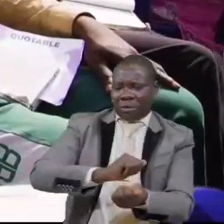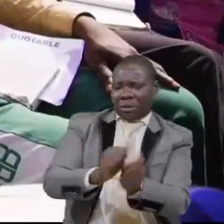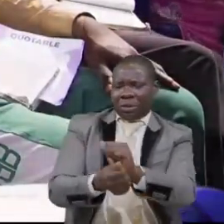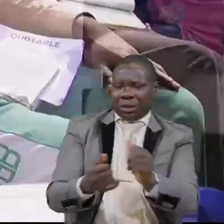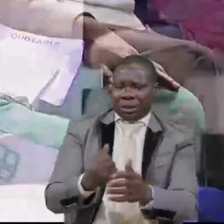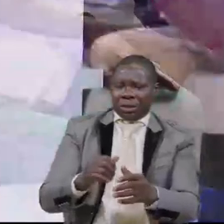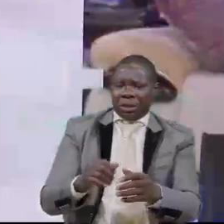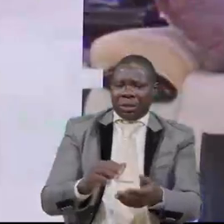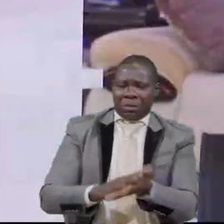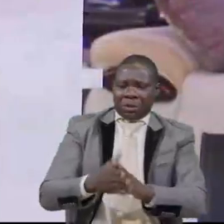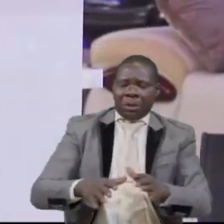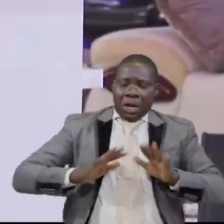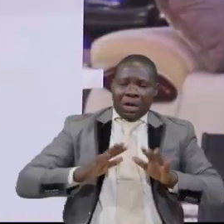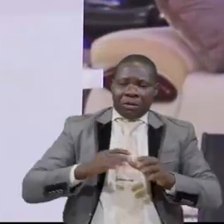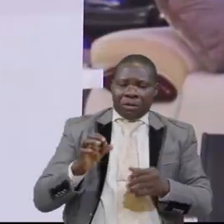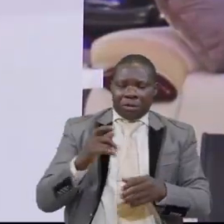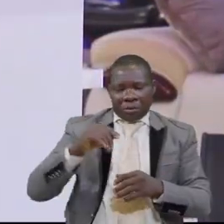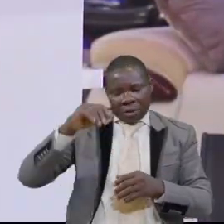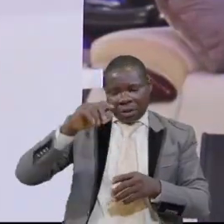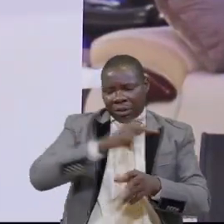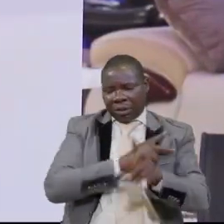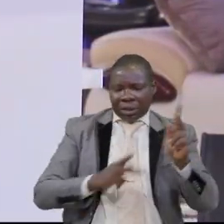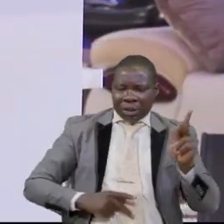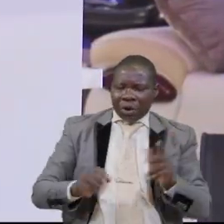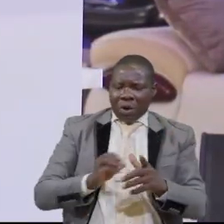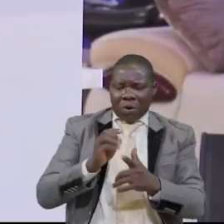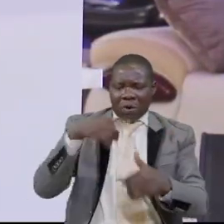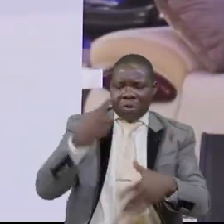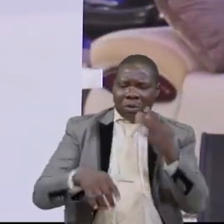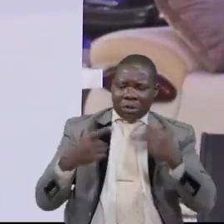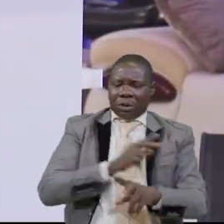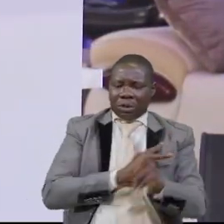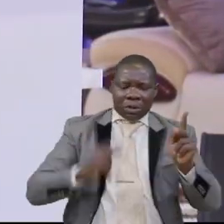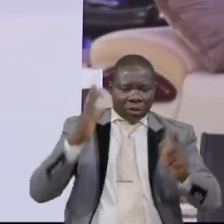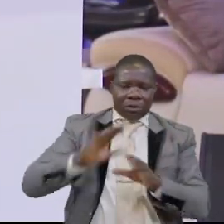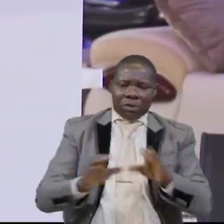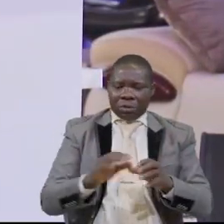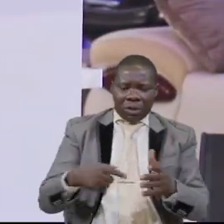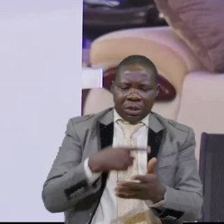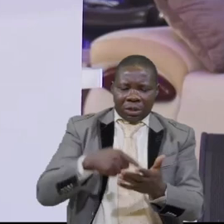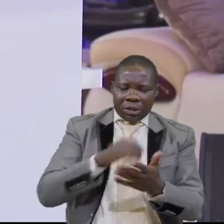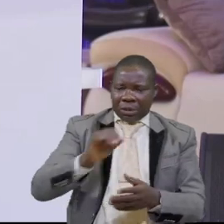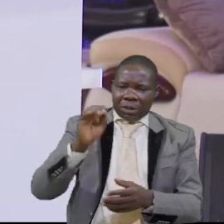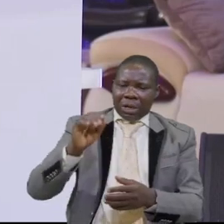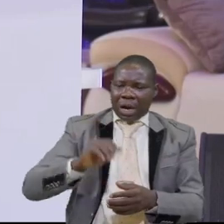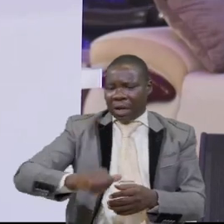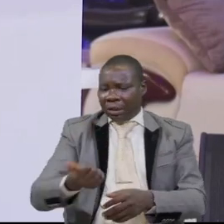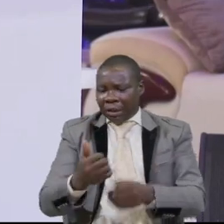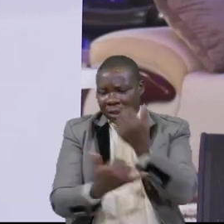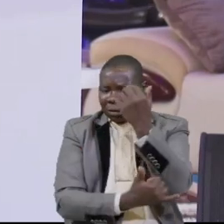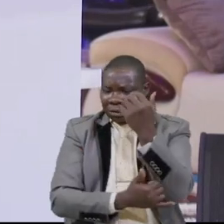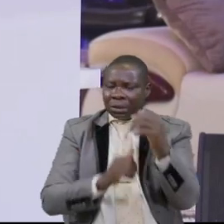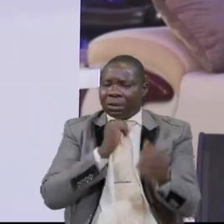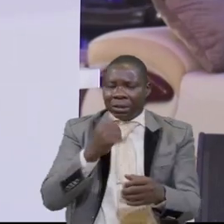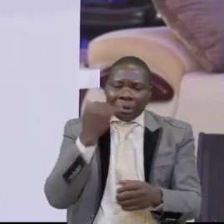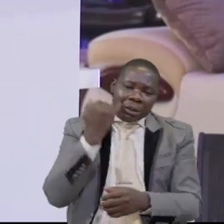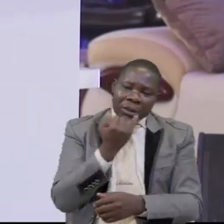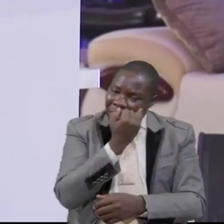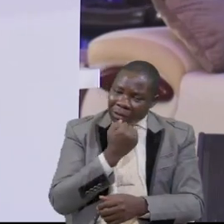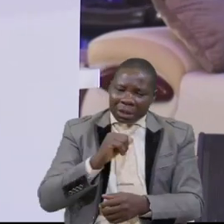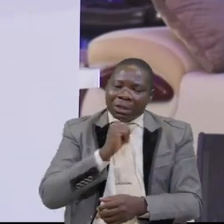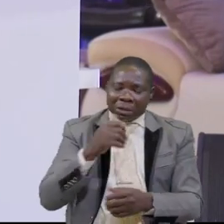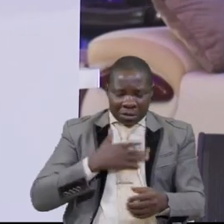eu peur de roi pour ah voilà c'est Babylone hein ah ça ce n'est pas mon pays hein ça